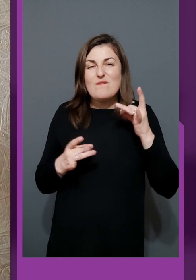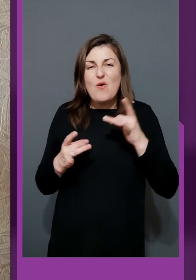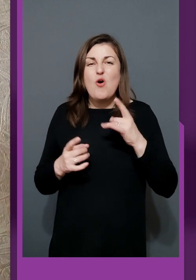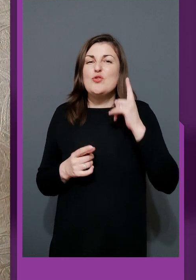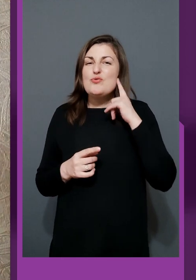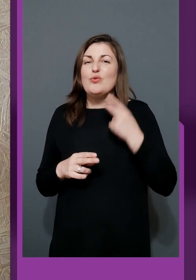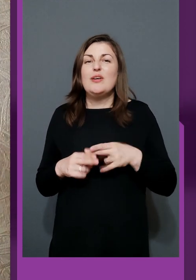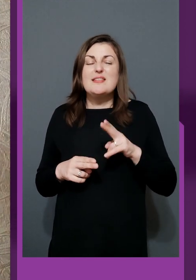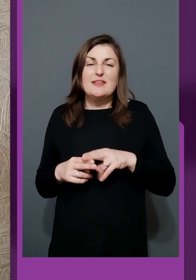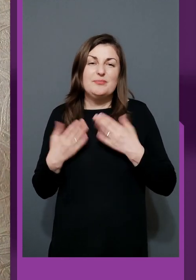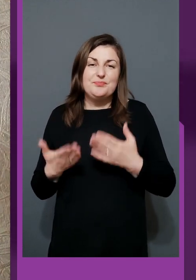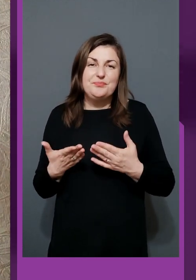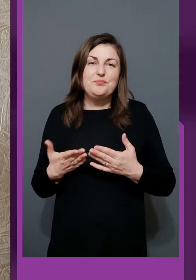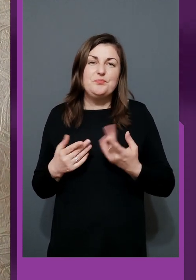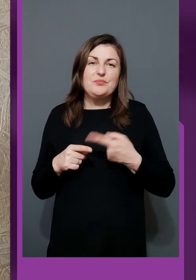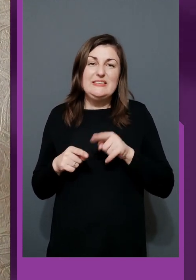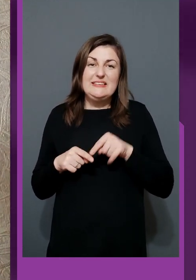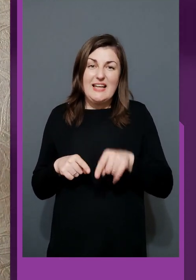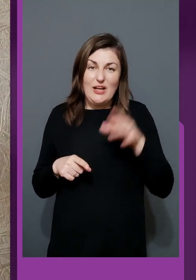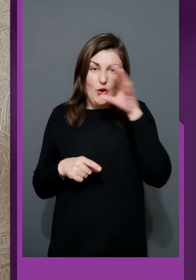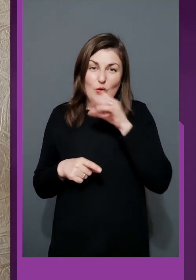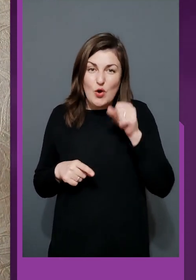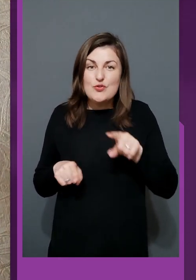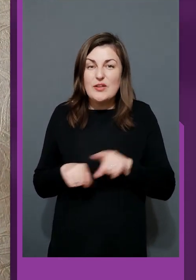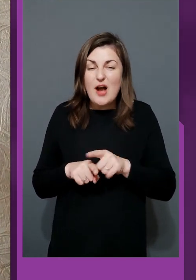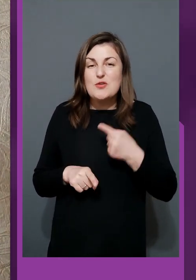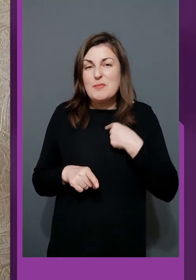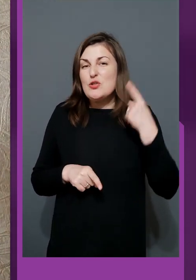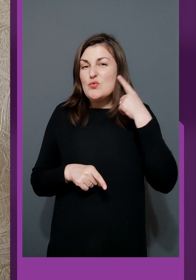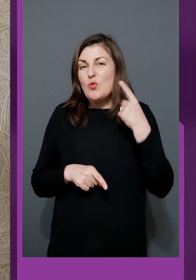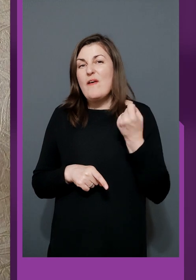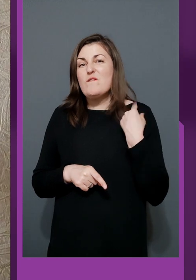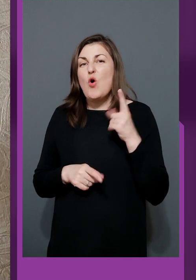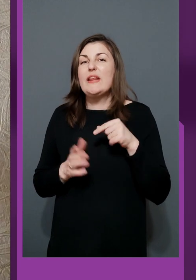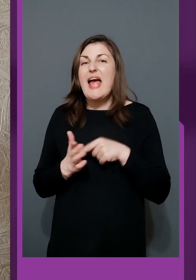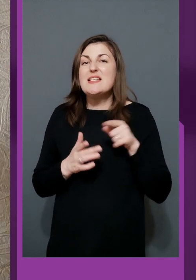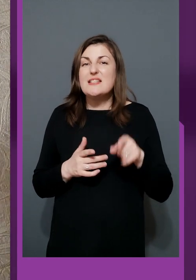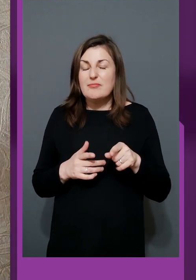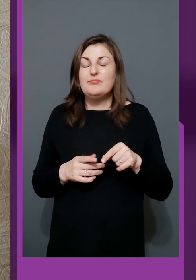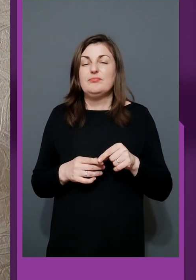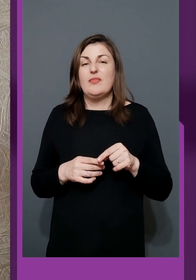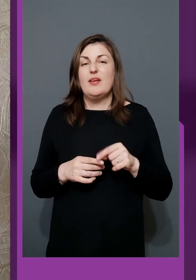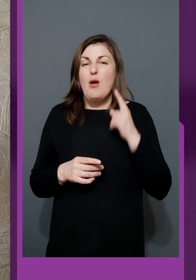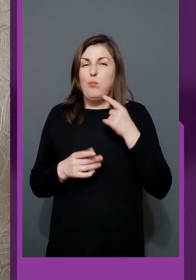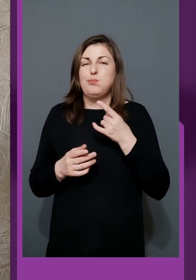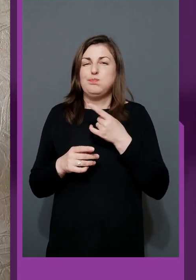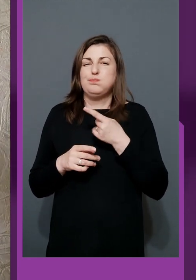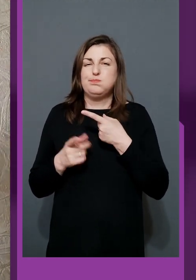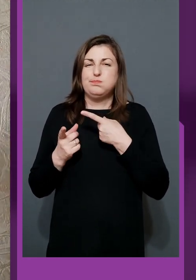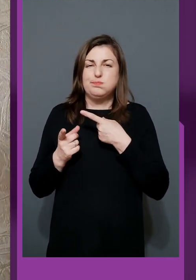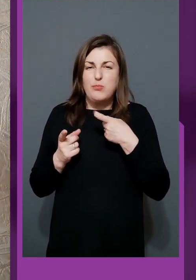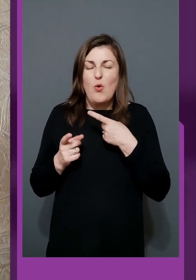тривоги чує ці ось цієї ночі Також ми чули в Одесі